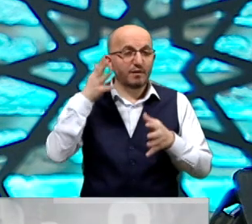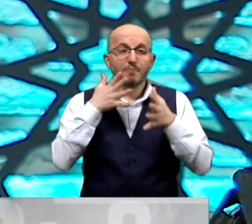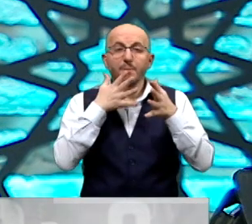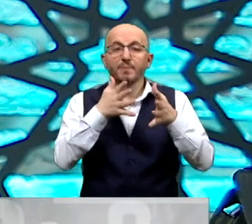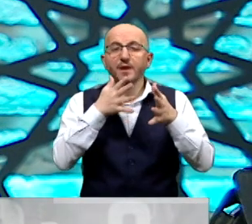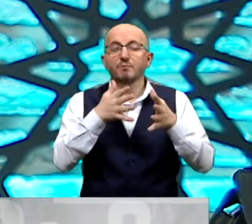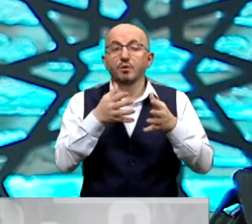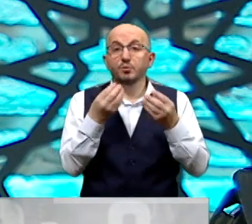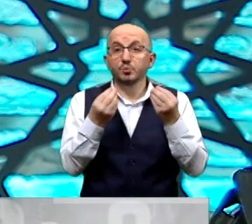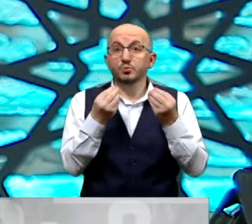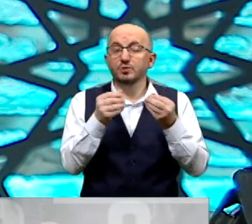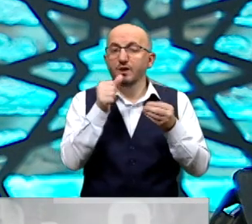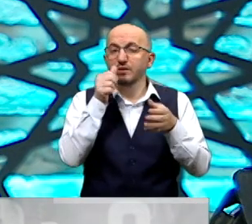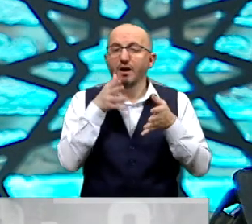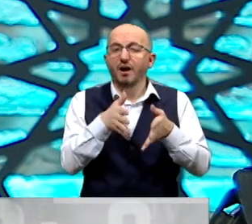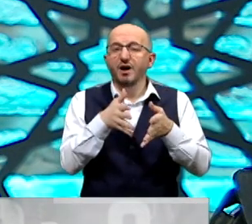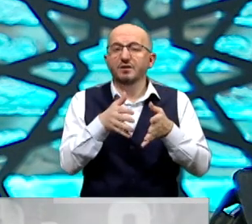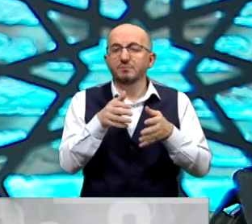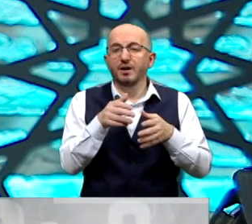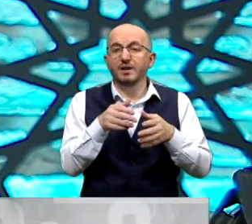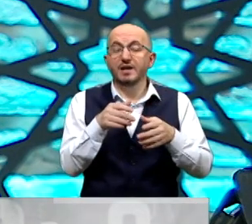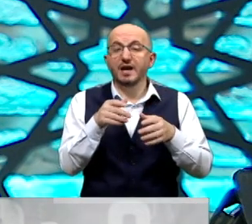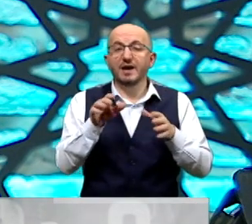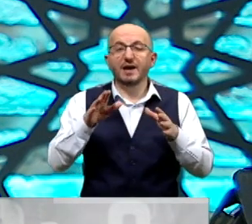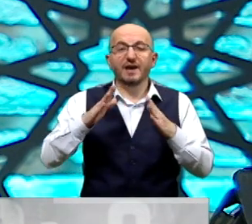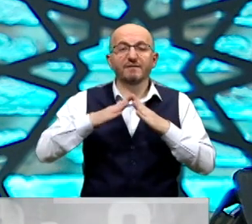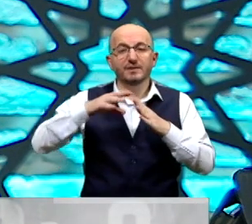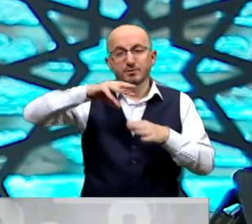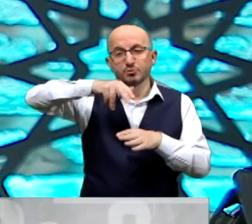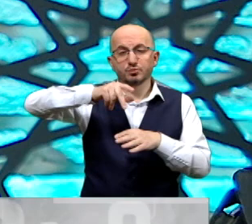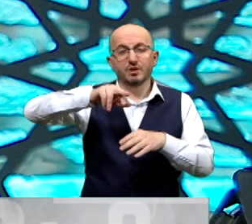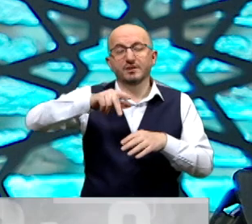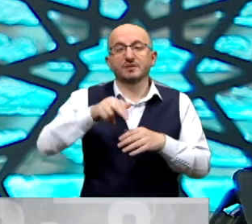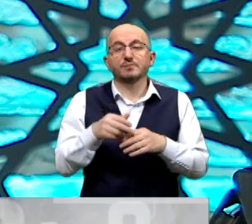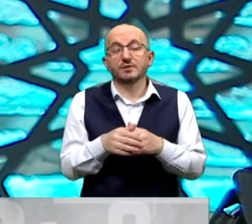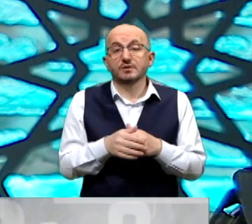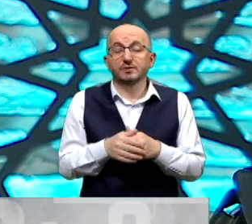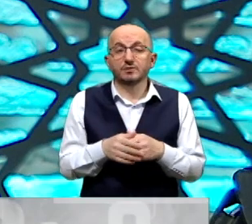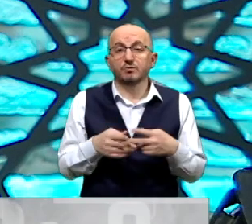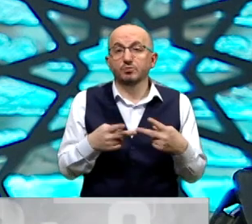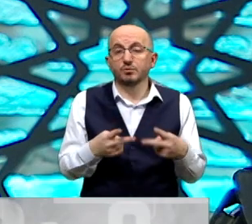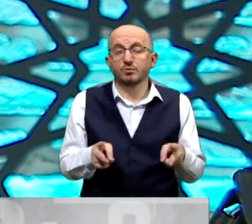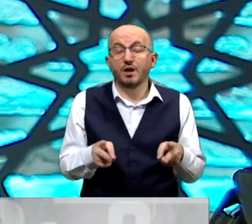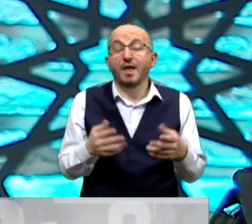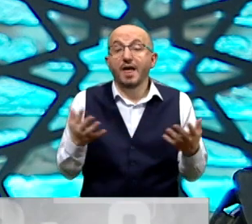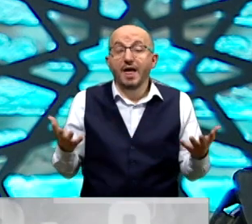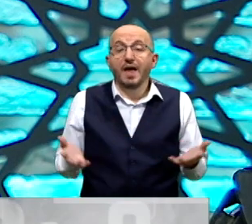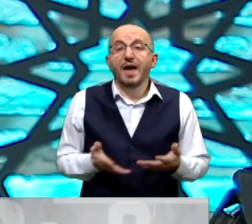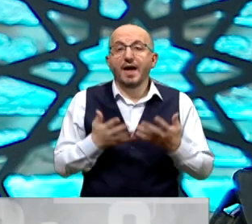tazyikli akma diye bir Bizim evdeki musluklar gibi böyle bir sistem kuruluyormuş şimdi Sorum şu Eğer